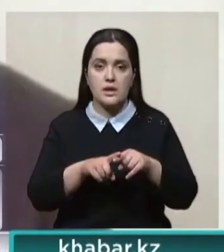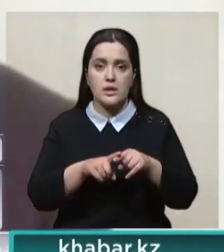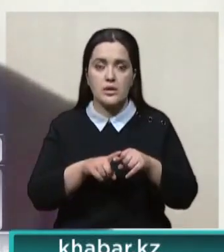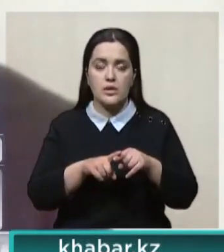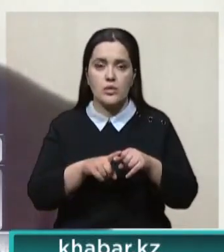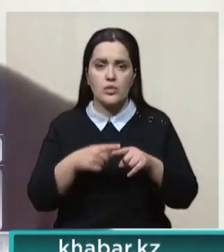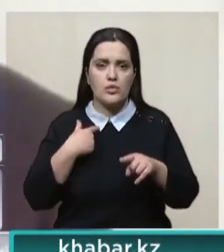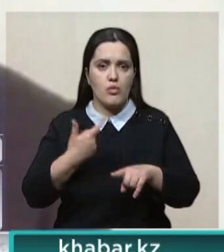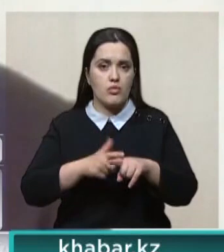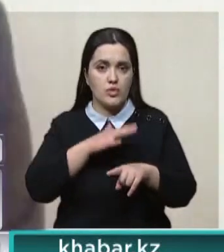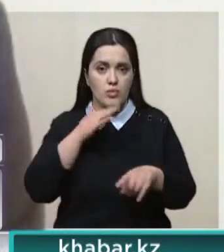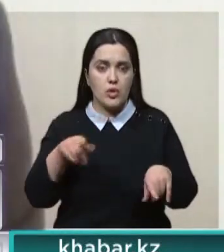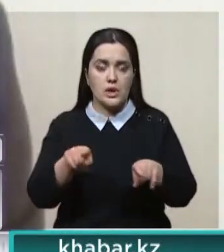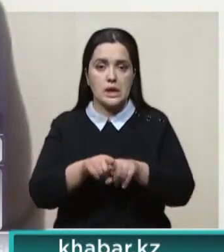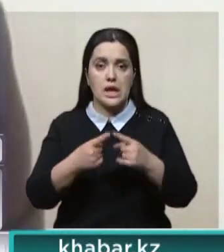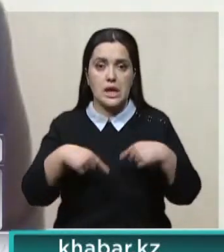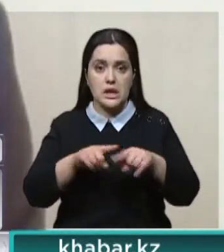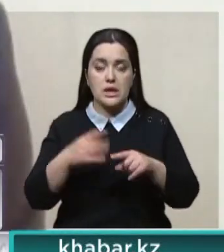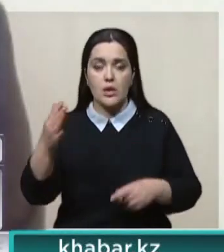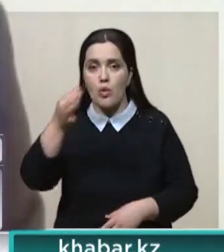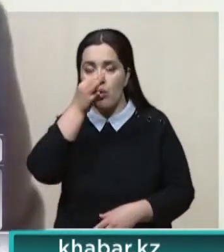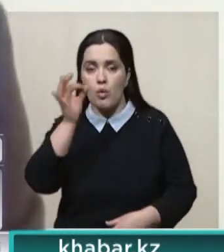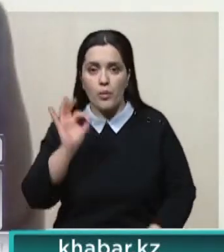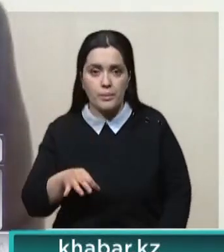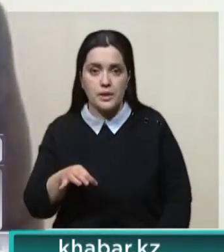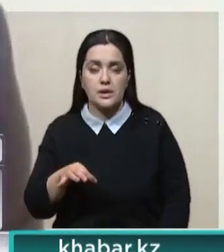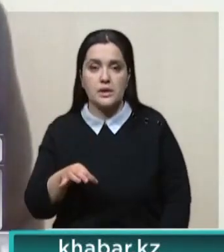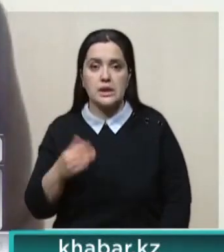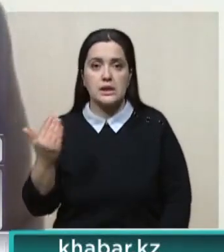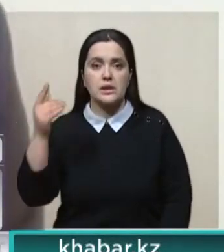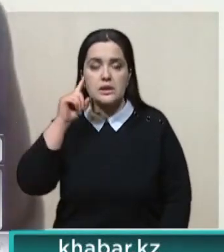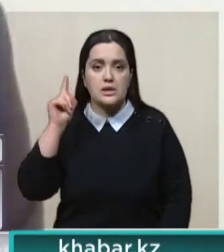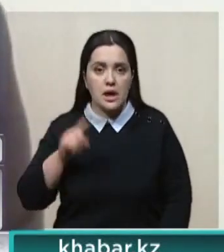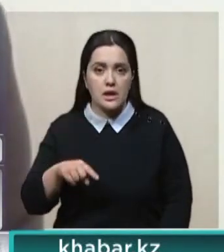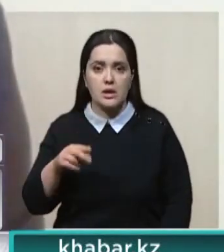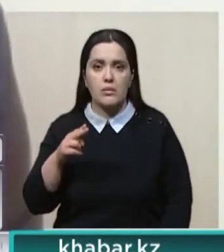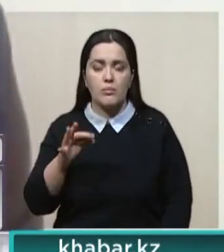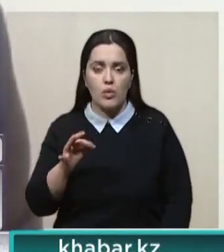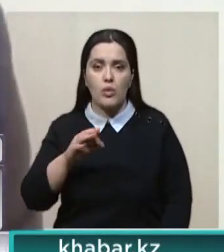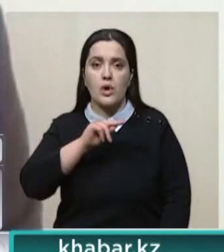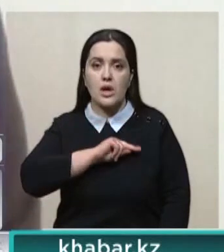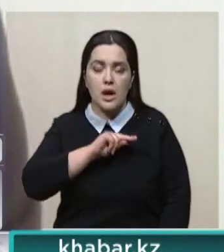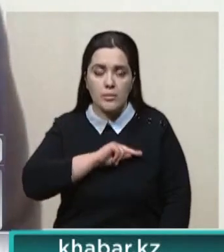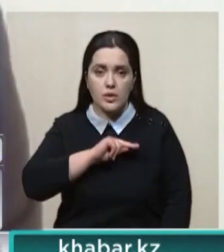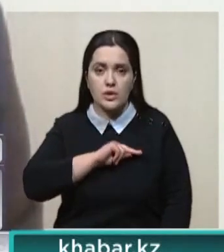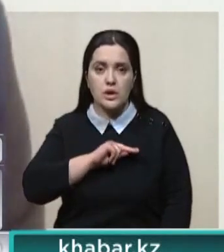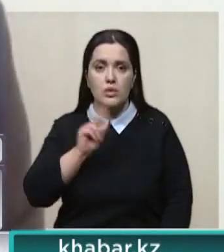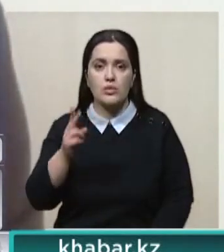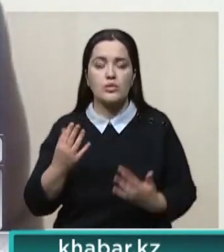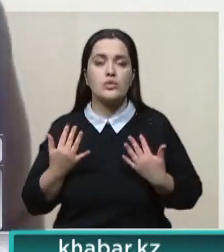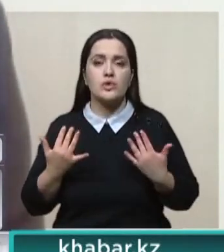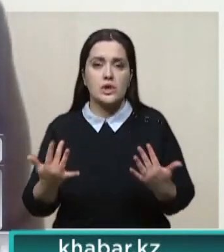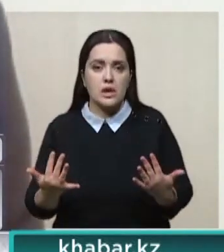сеть таких организаций. Их опыт, их знания по работе с нуждающимися